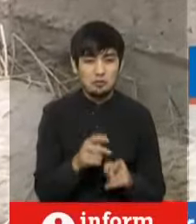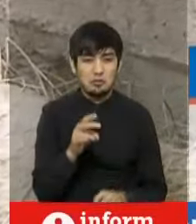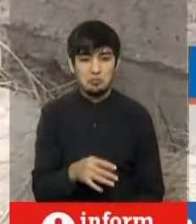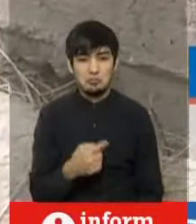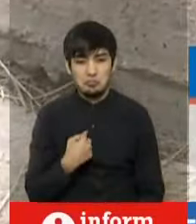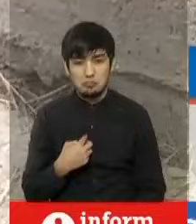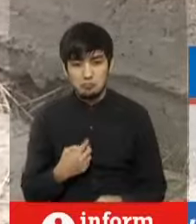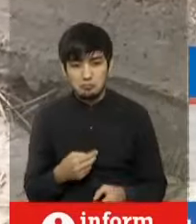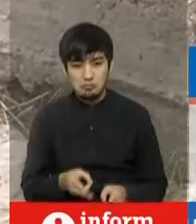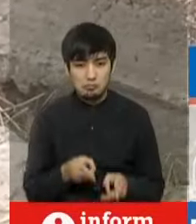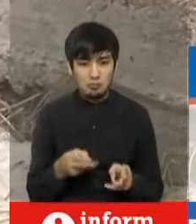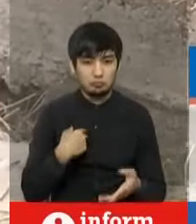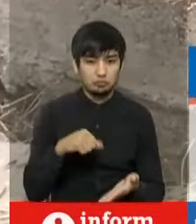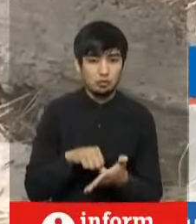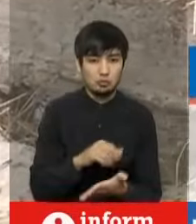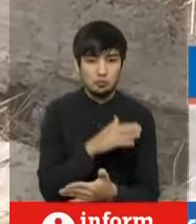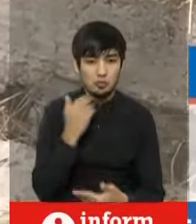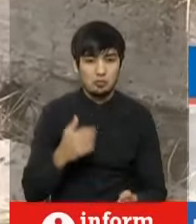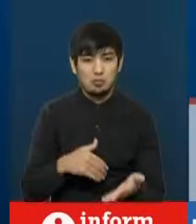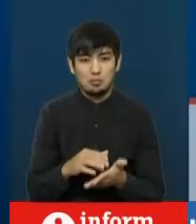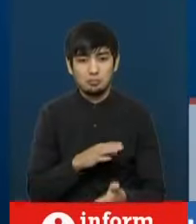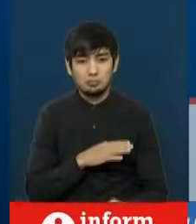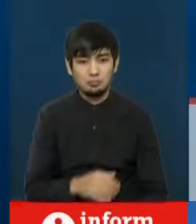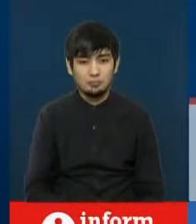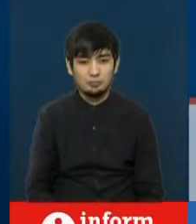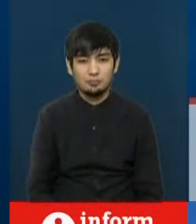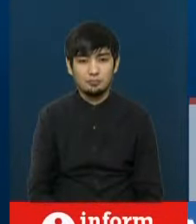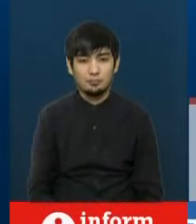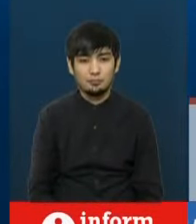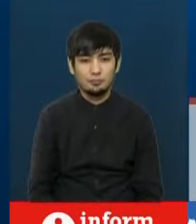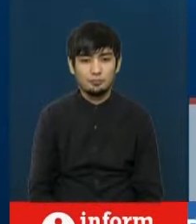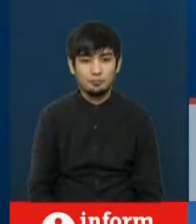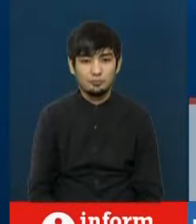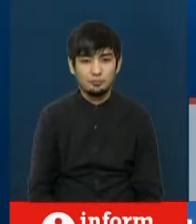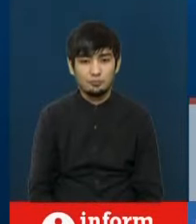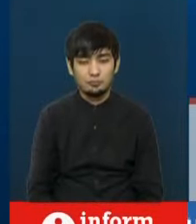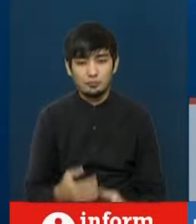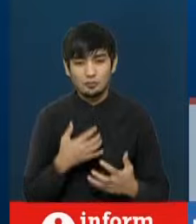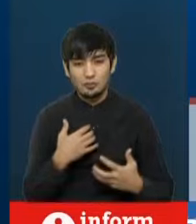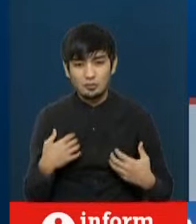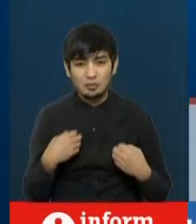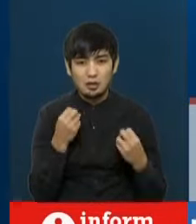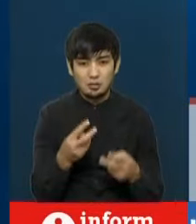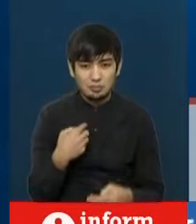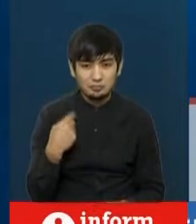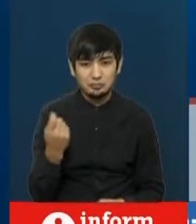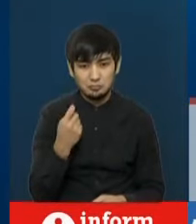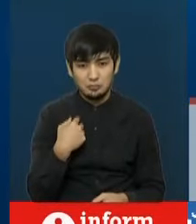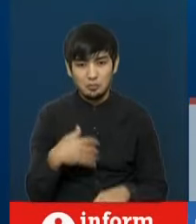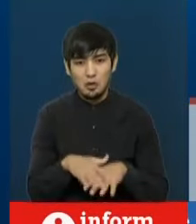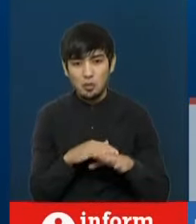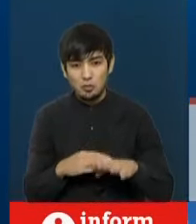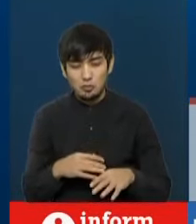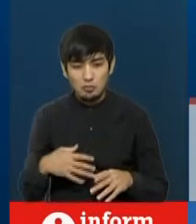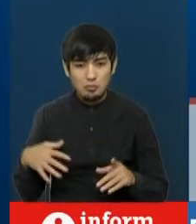шығарып, қылмысқа ешқандай қатысым жоқ деп отыр. Мен малдайда түсіп едімді, қайтып кеттім, соны халық артынан